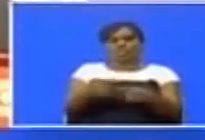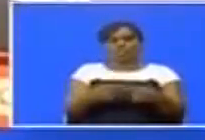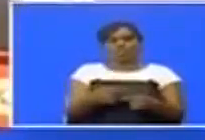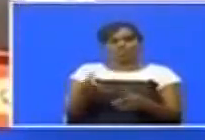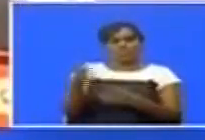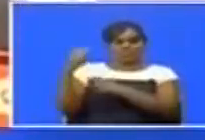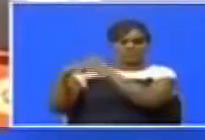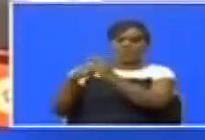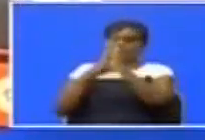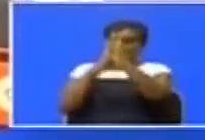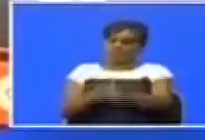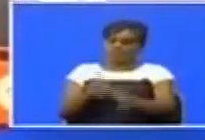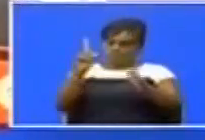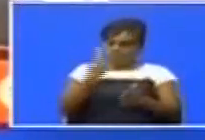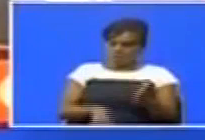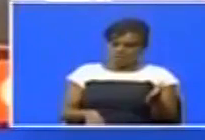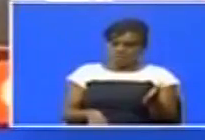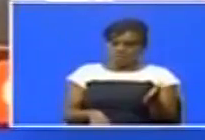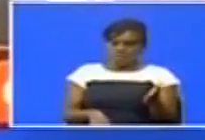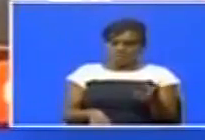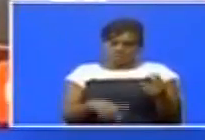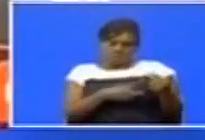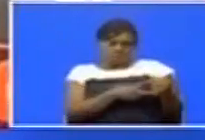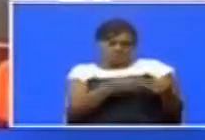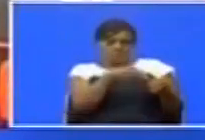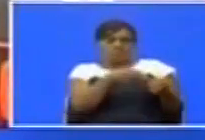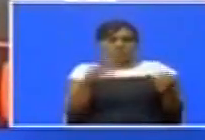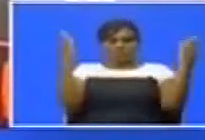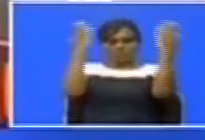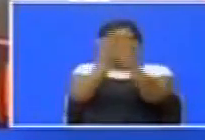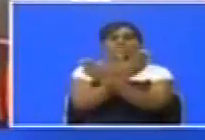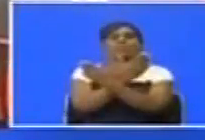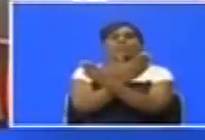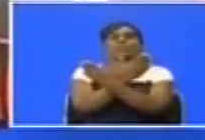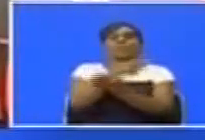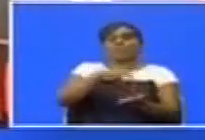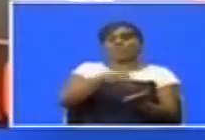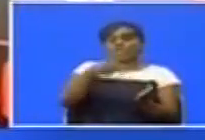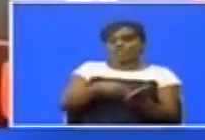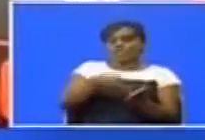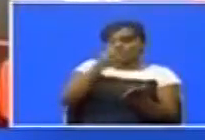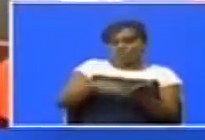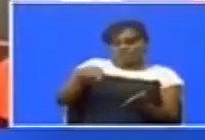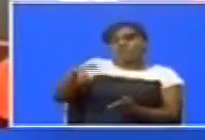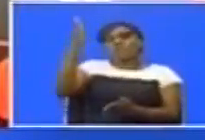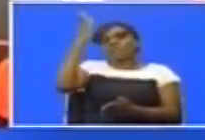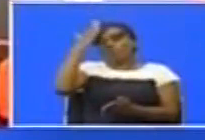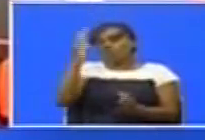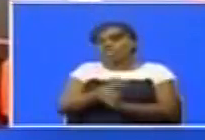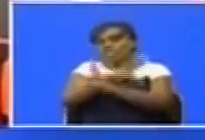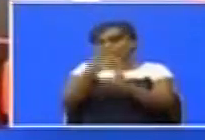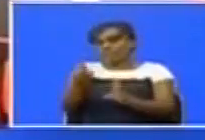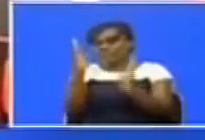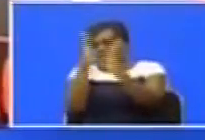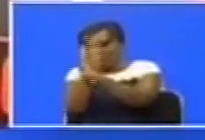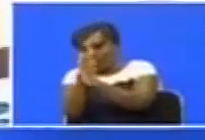been reported that now people have started doing it at night, doing the cut at night. It means they know about it, they have known about it, and now they want to,